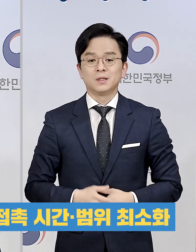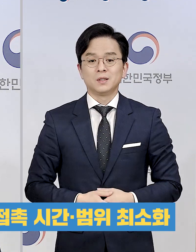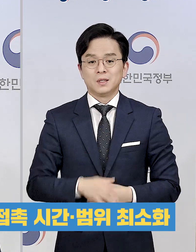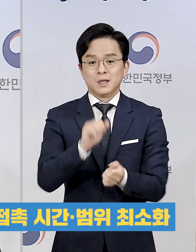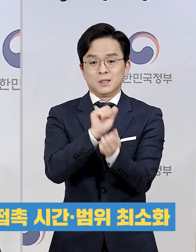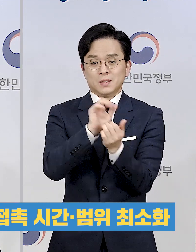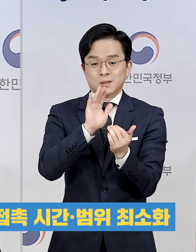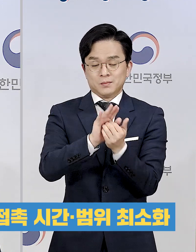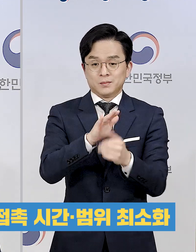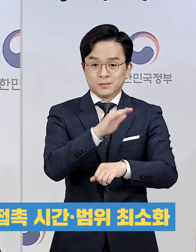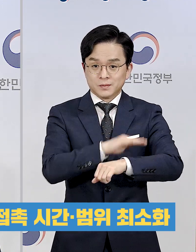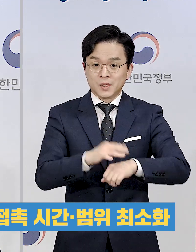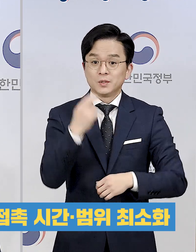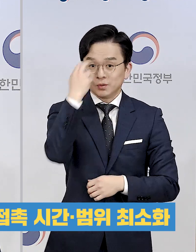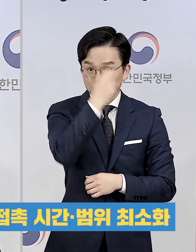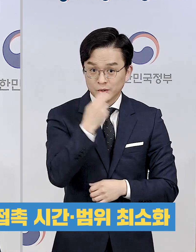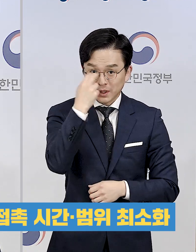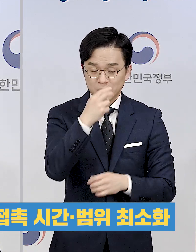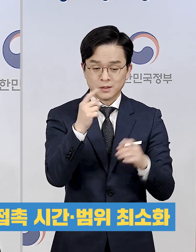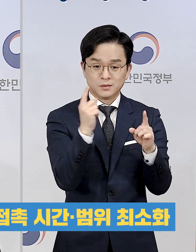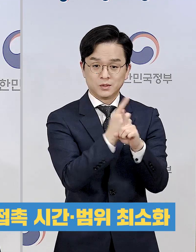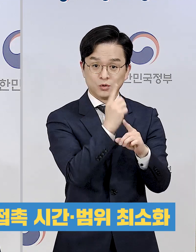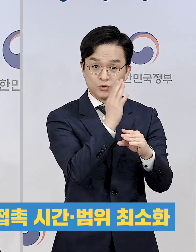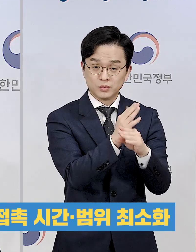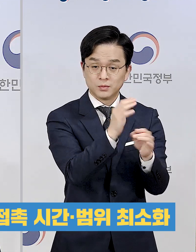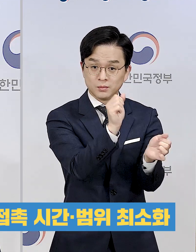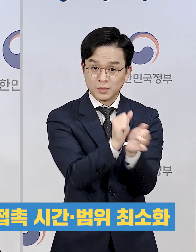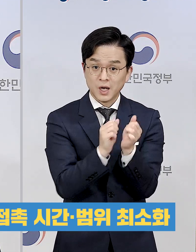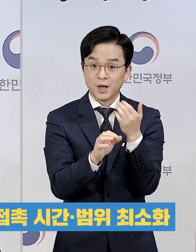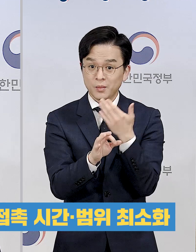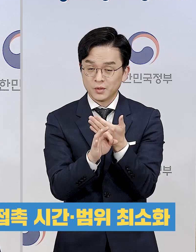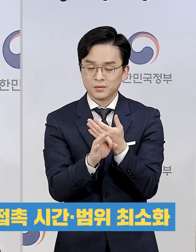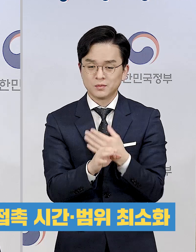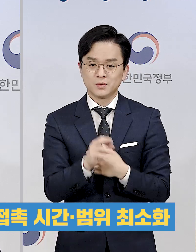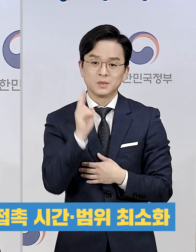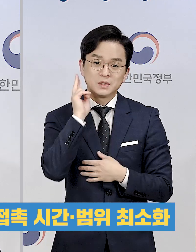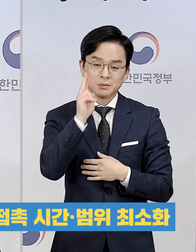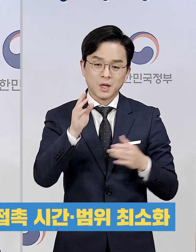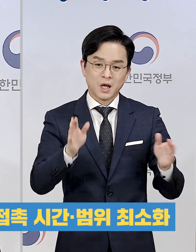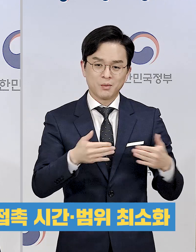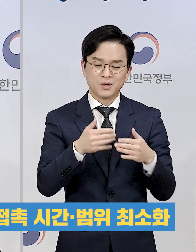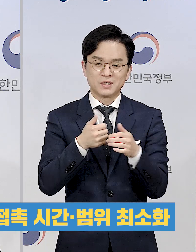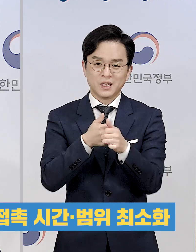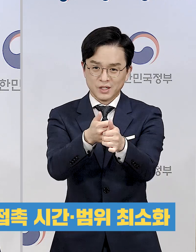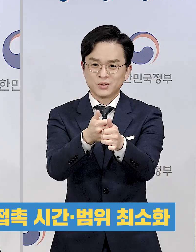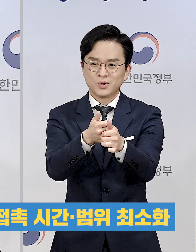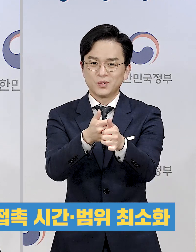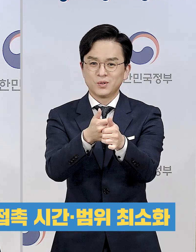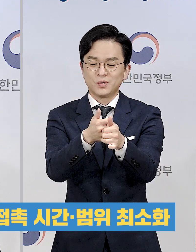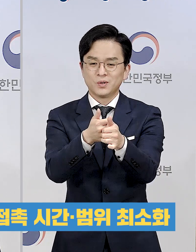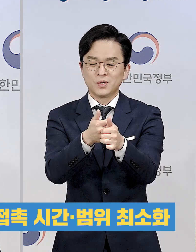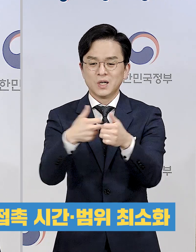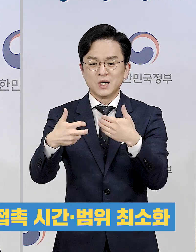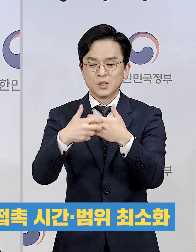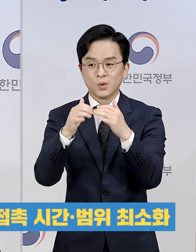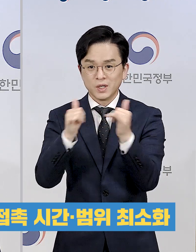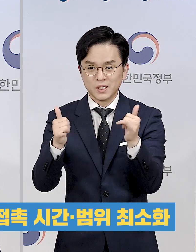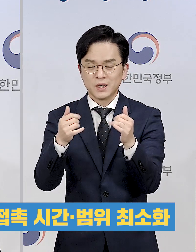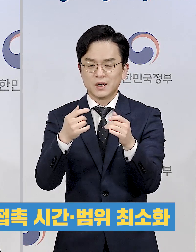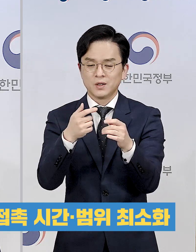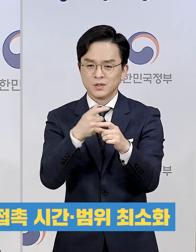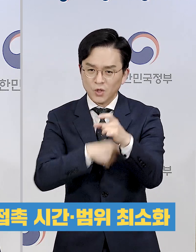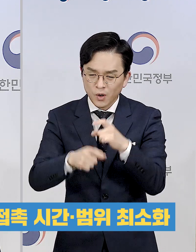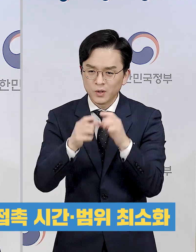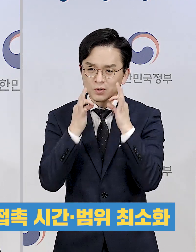계획입니다. 감염 예방을 철저히 하되 진료 과정에서 감염이 발생하는 경우에는 중증도에 따라 의료 인력에